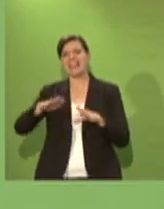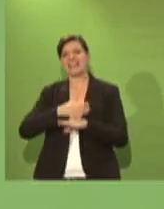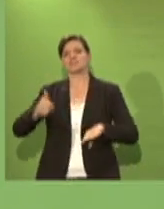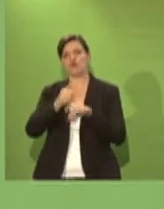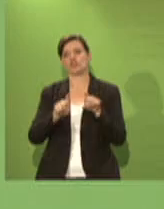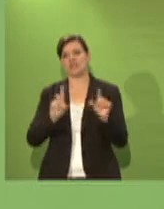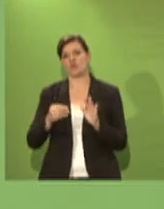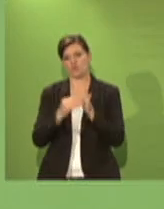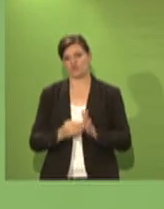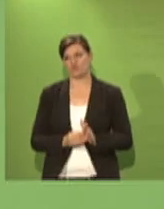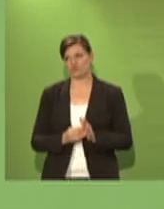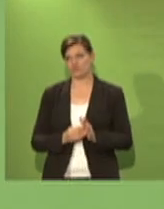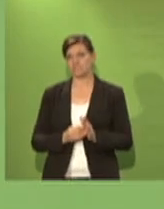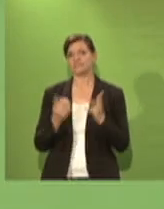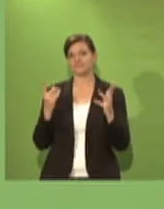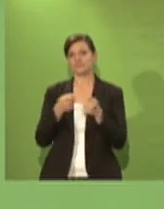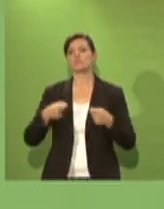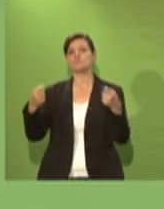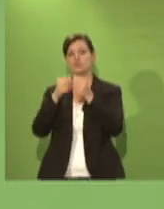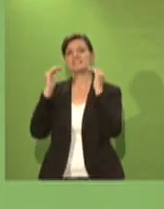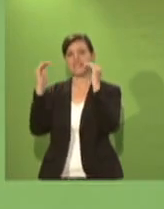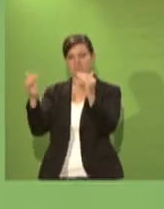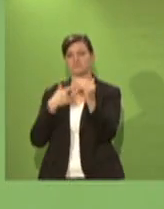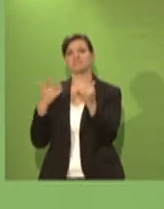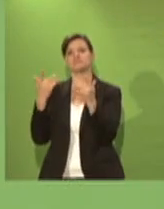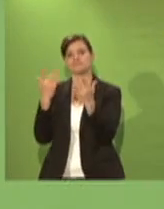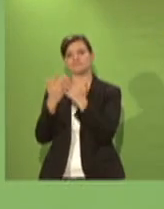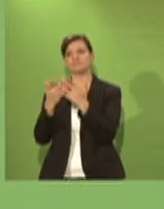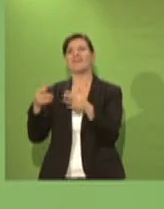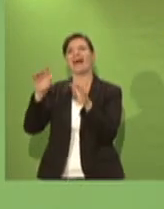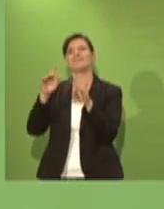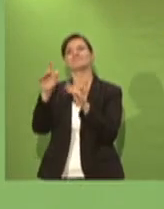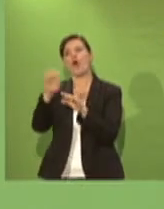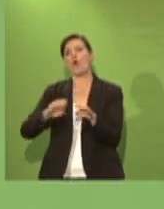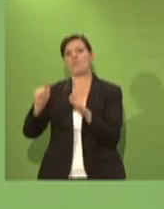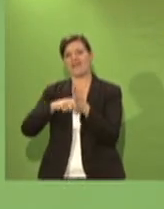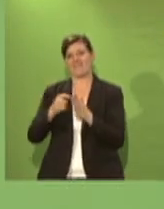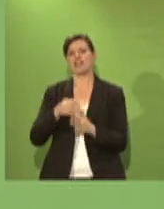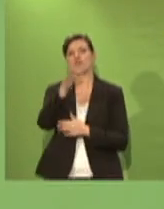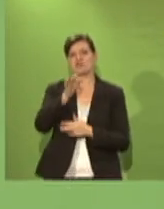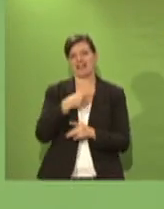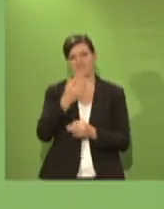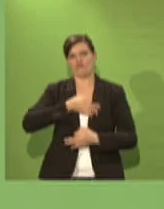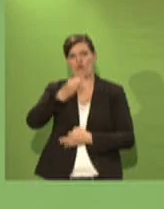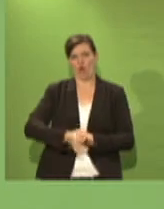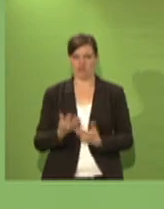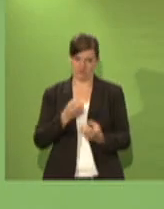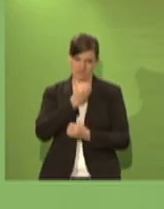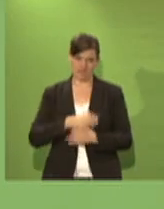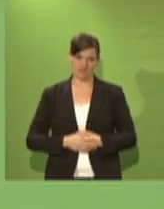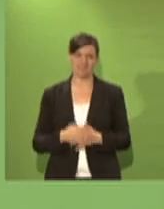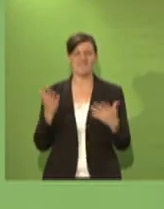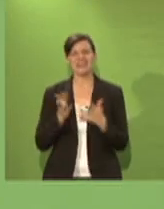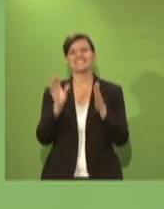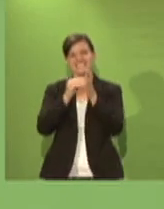sekundiert, Europawahlkampf war eigentlich Bundesebene, Kommunalwahlkampf machen wir ja vor Ort, aber natürlich die ganze Strategie, alles was